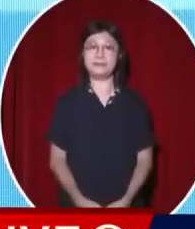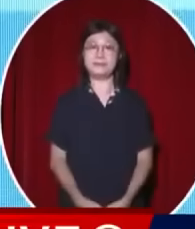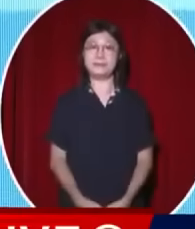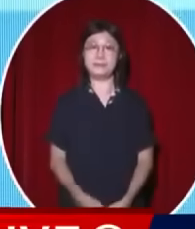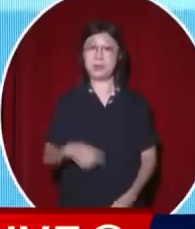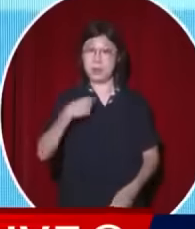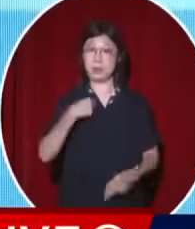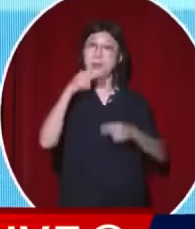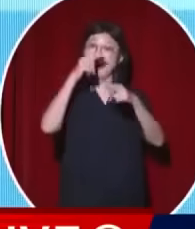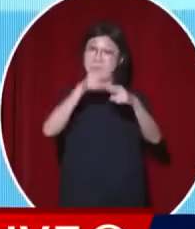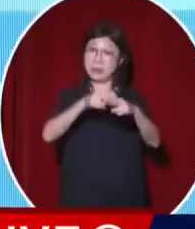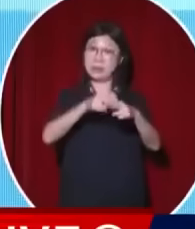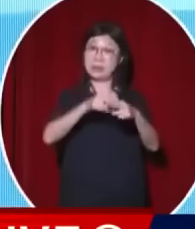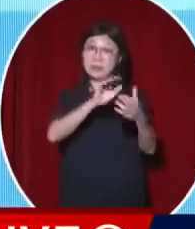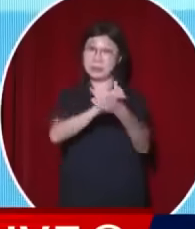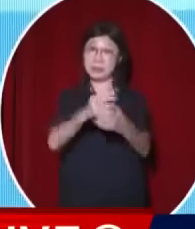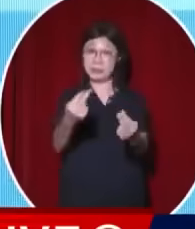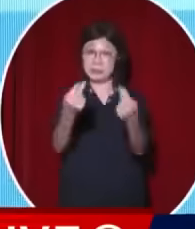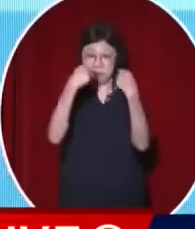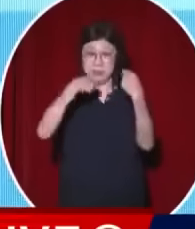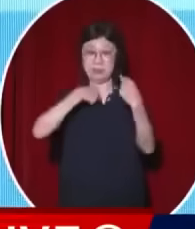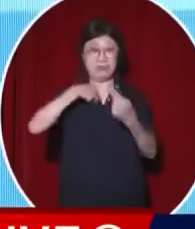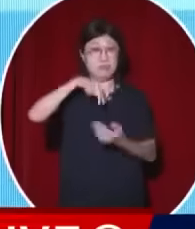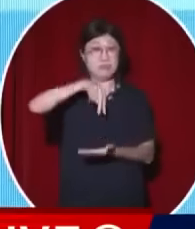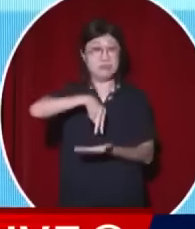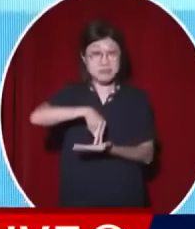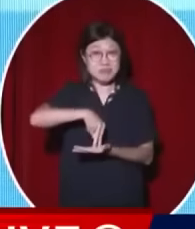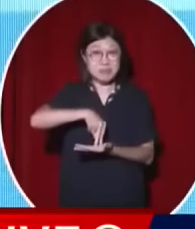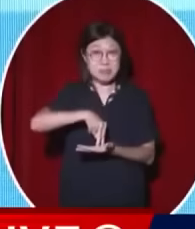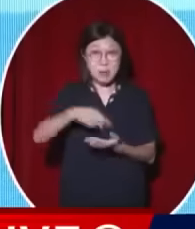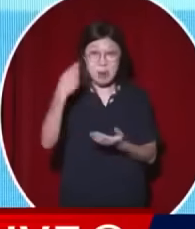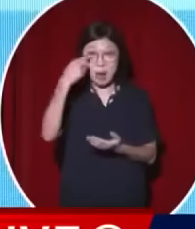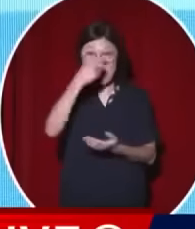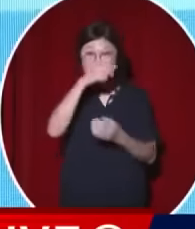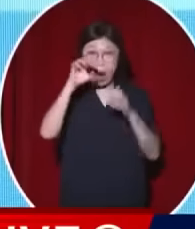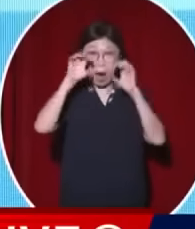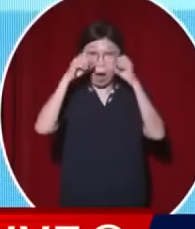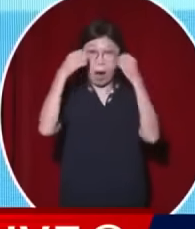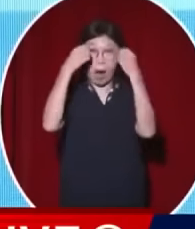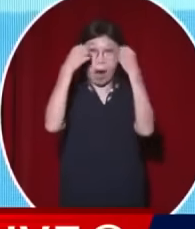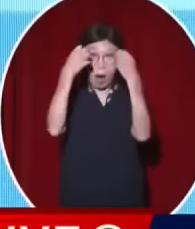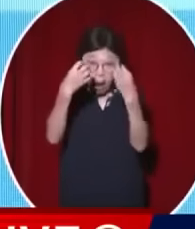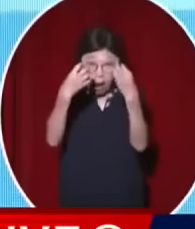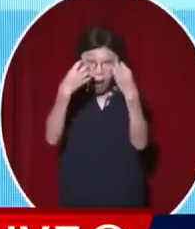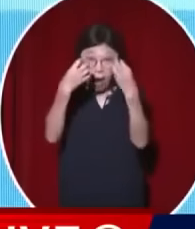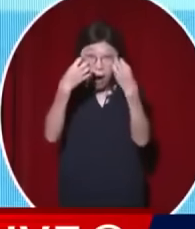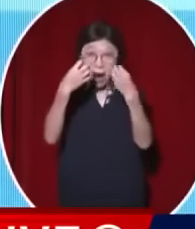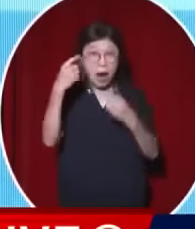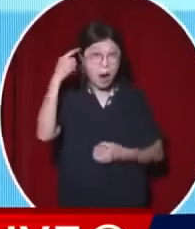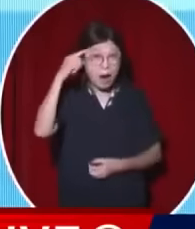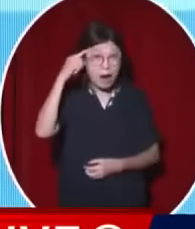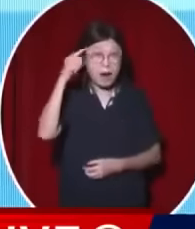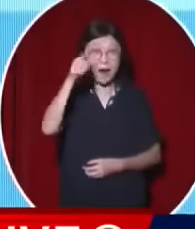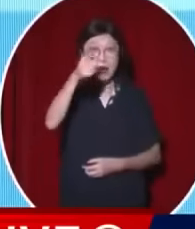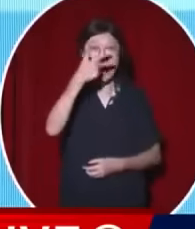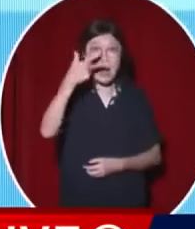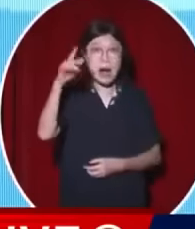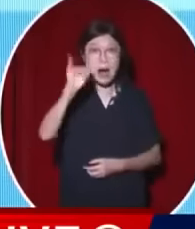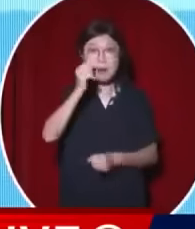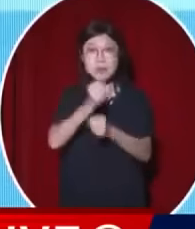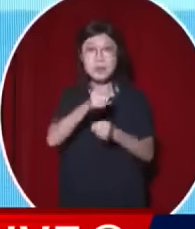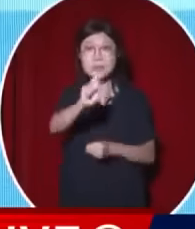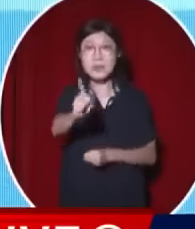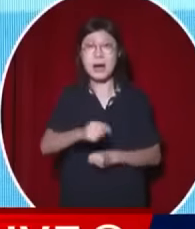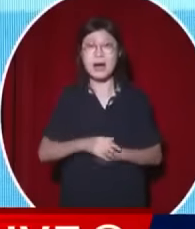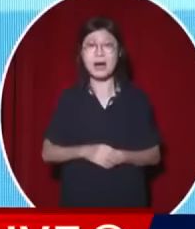我相信朋友看到我站在这里，眼睛瞪得比嘴巴大，心里想：赖佩霞，你搞什么